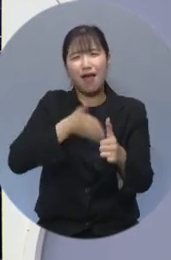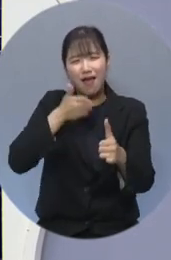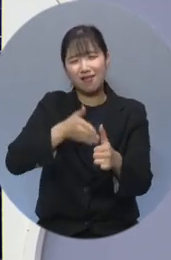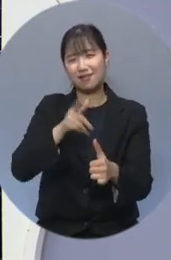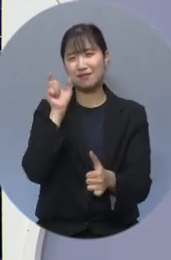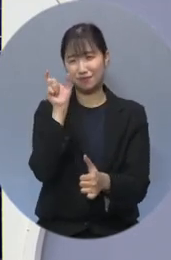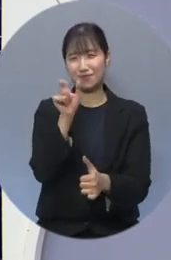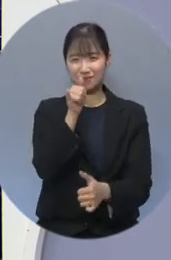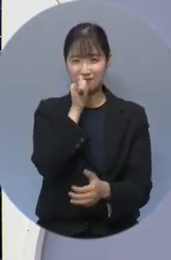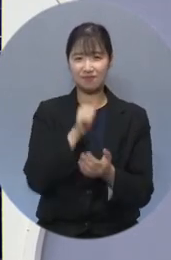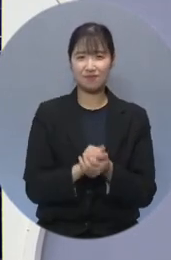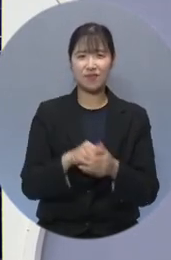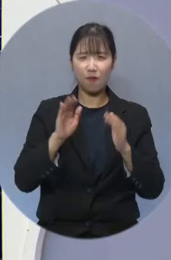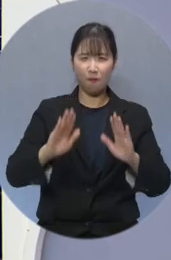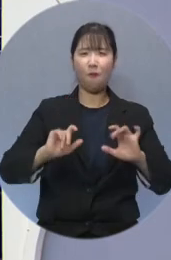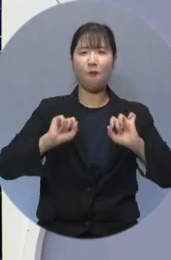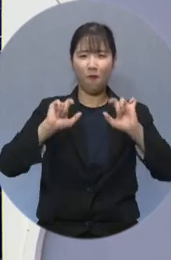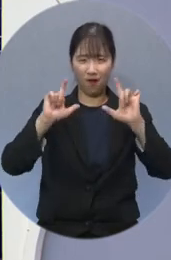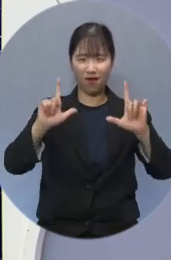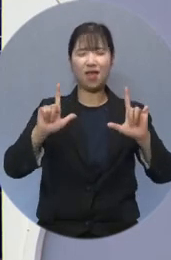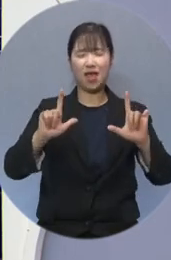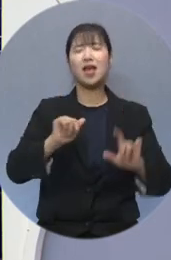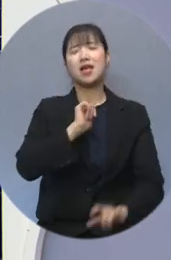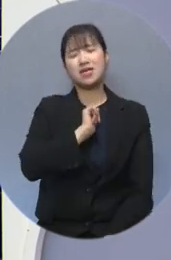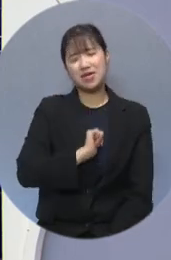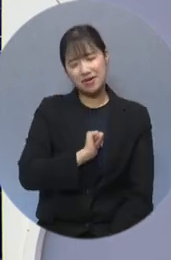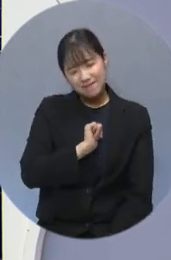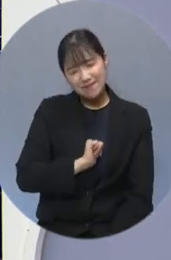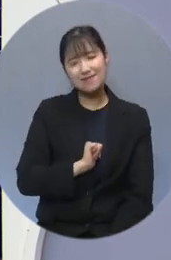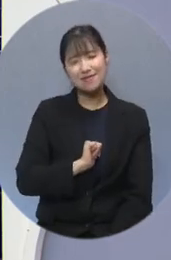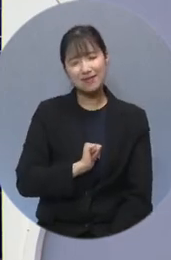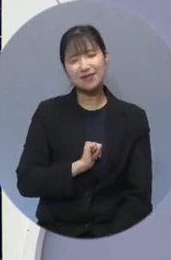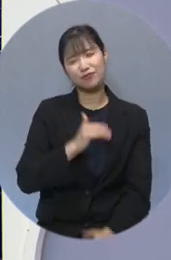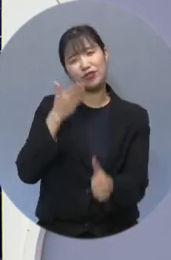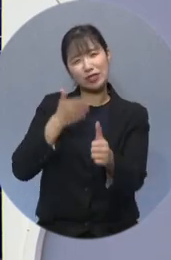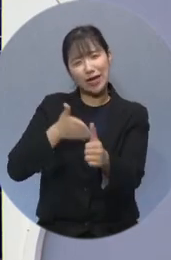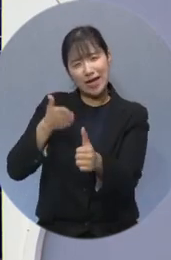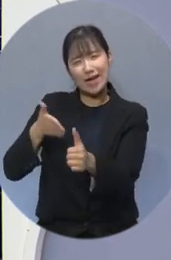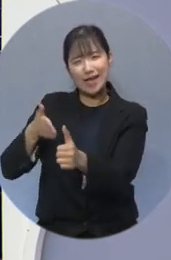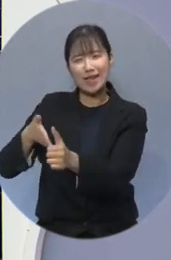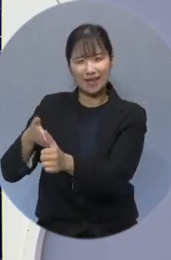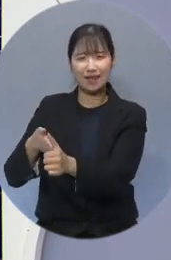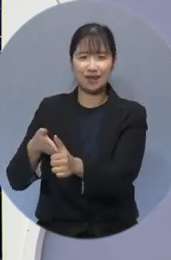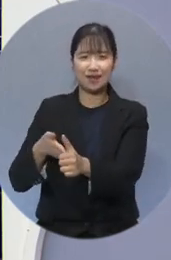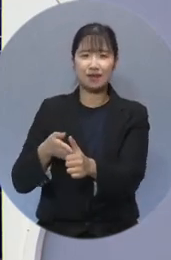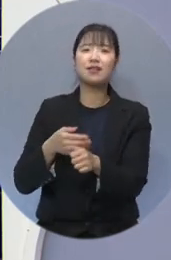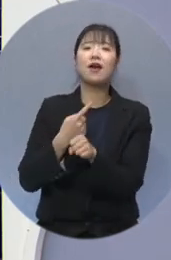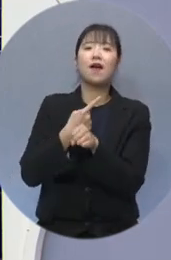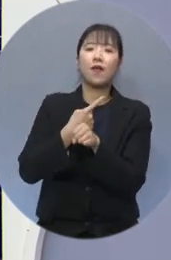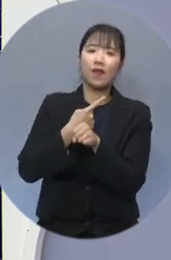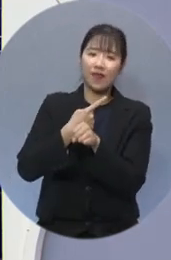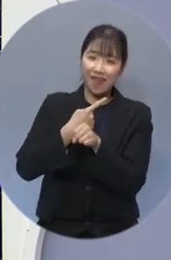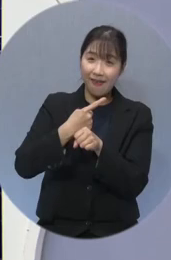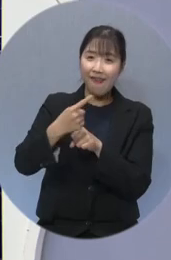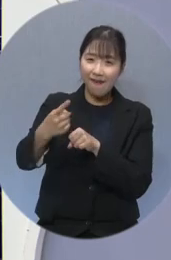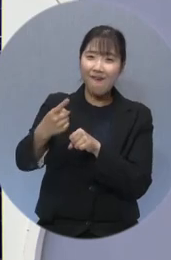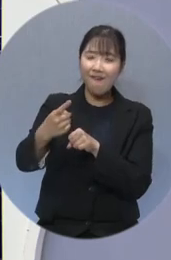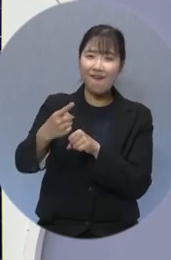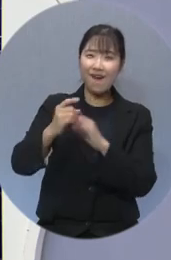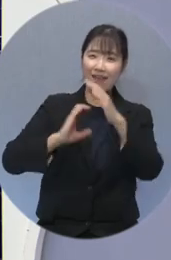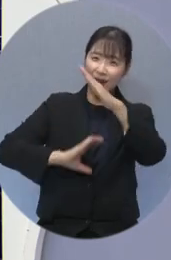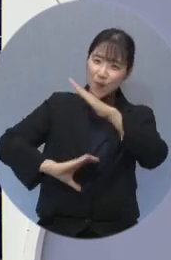네. 올해만큼은 해맞이 일출 좀 참아주세요. 그래서 아마 내년 해맞이는 저희들이